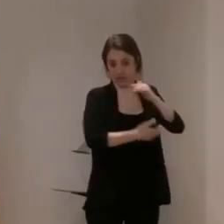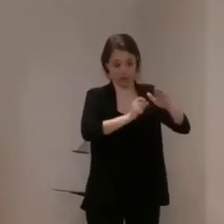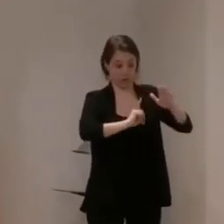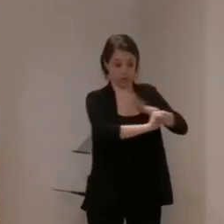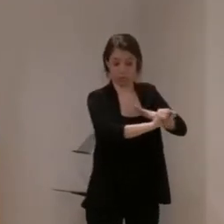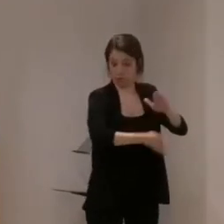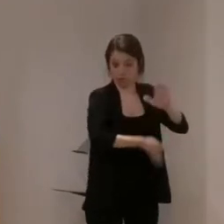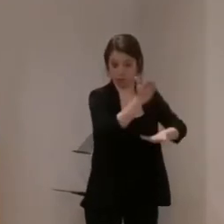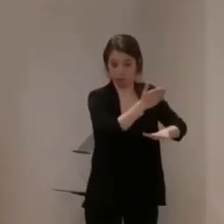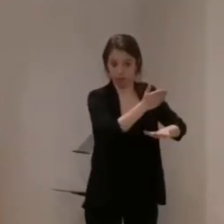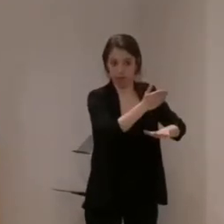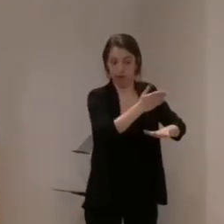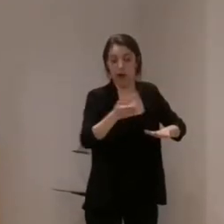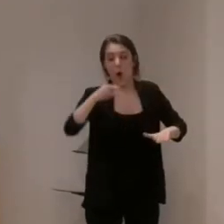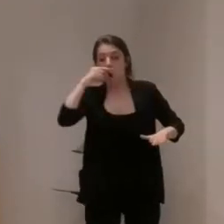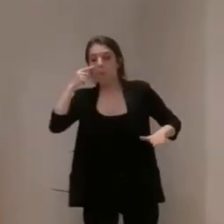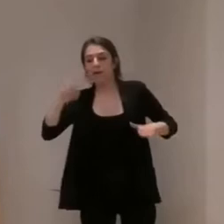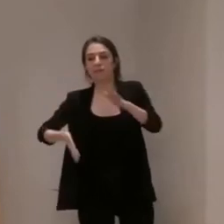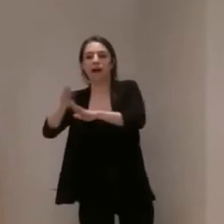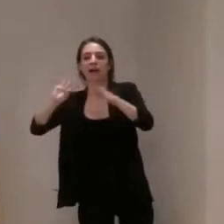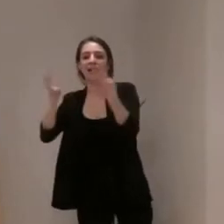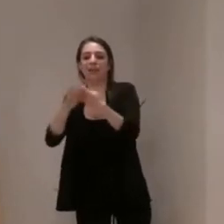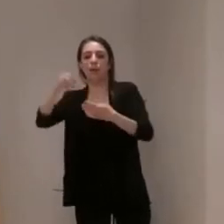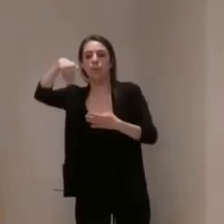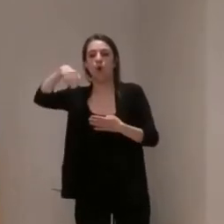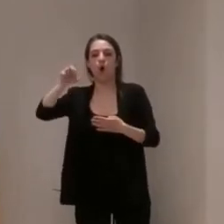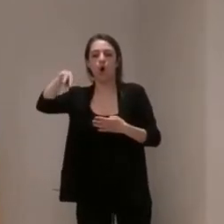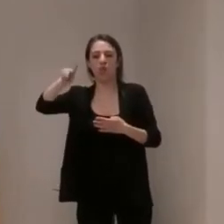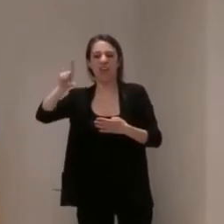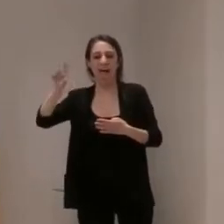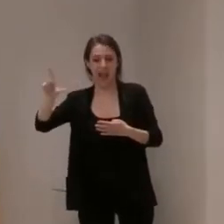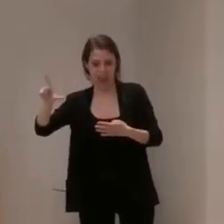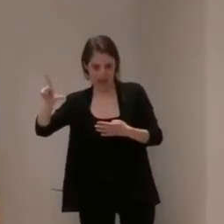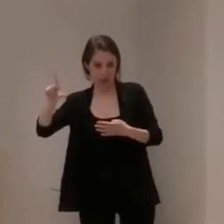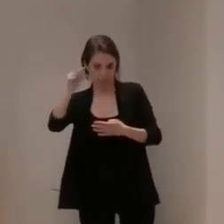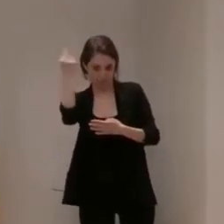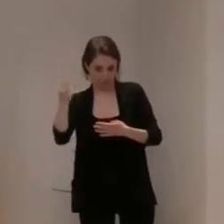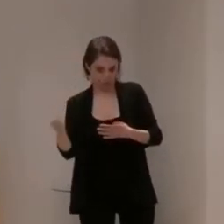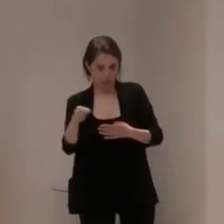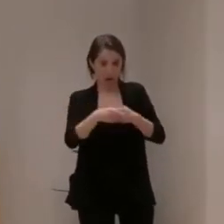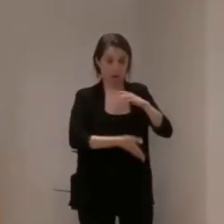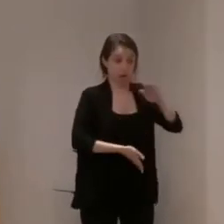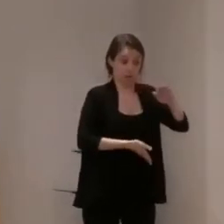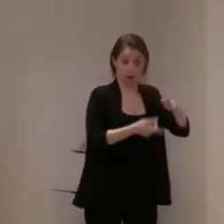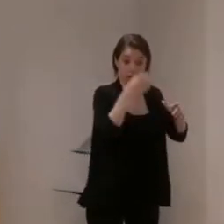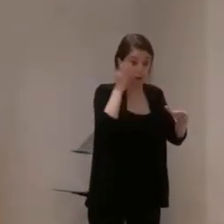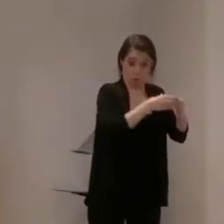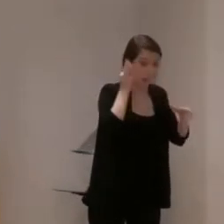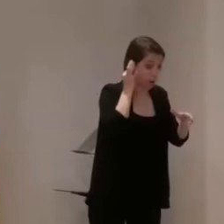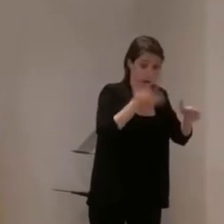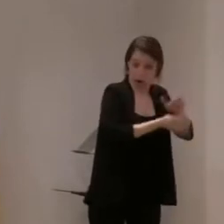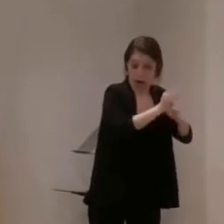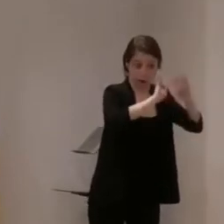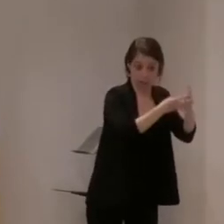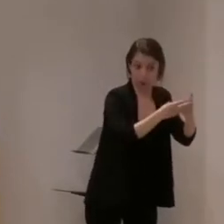els portaven a la model i llavors en allà ells sí que descansaven. Però a nosaltres les dones no ens portaven a la model, ens portaven a